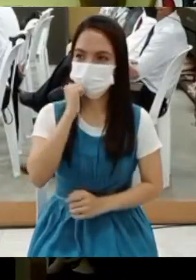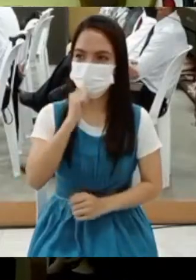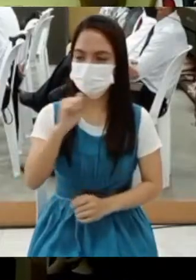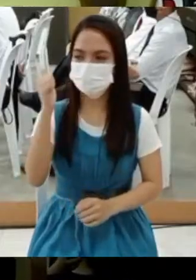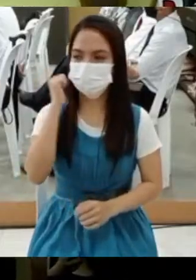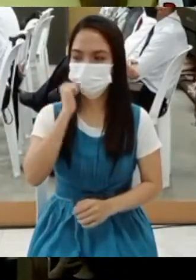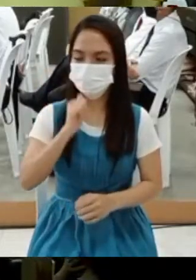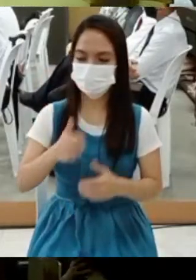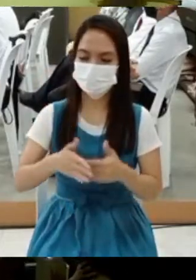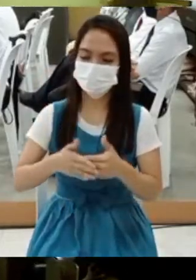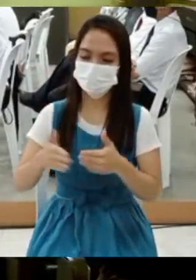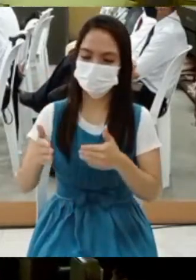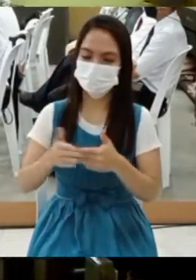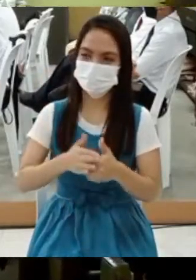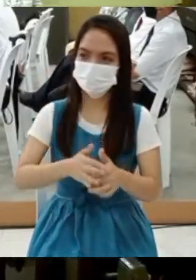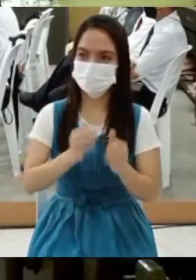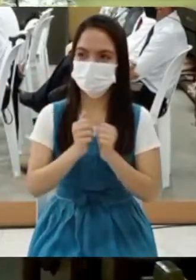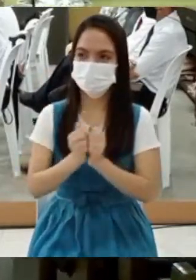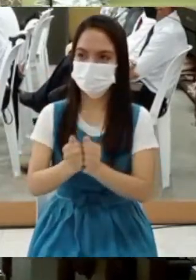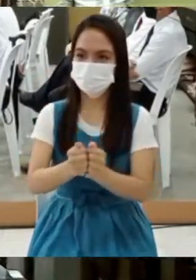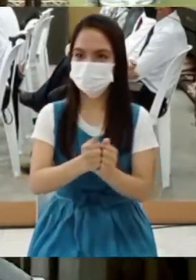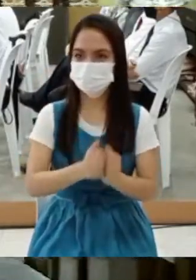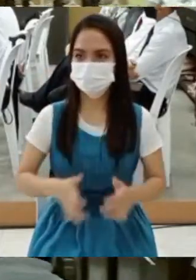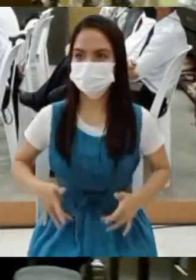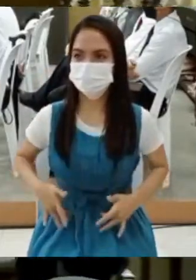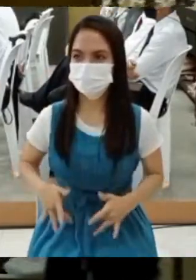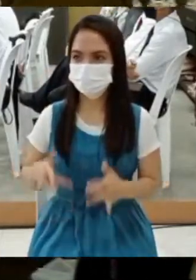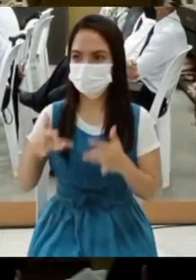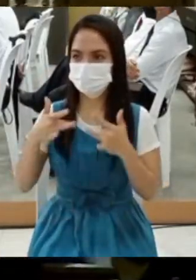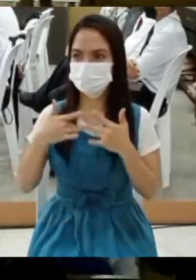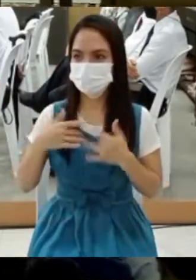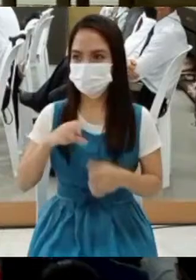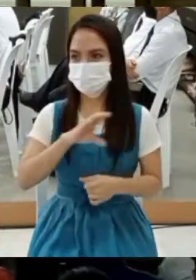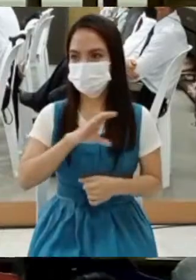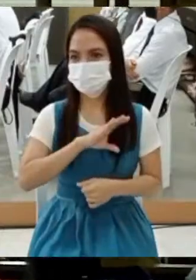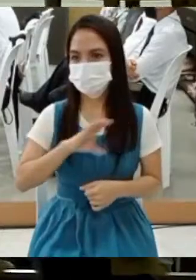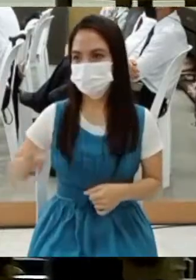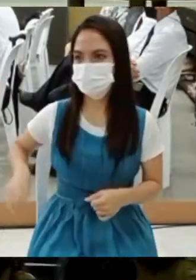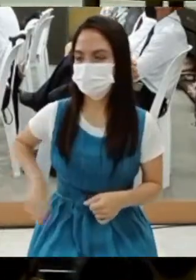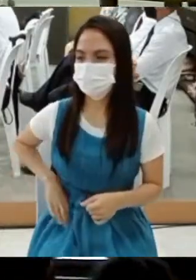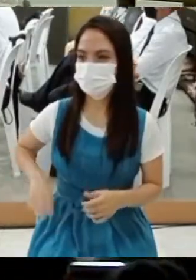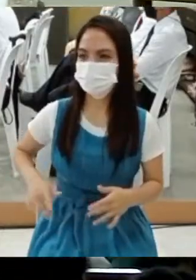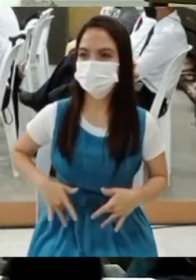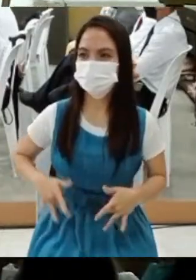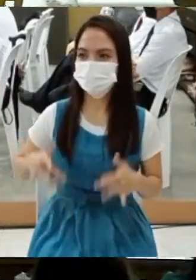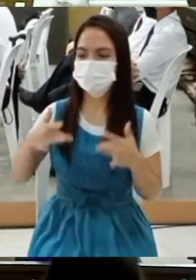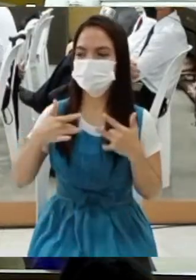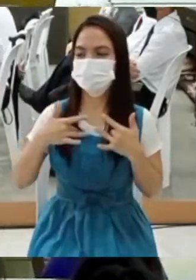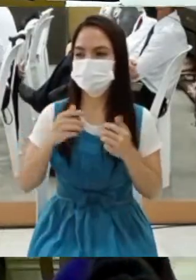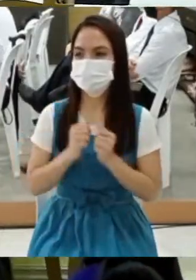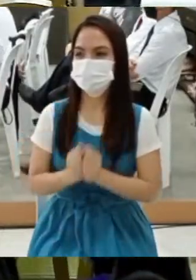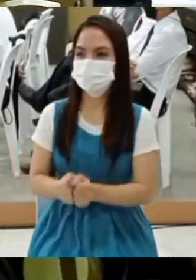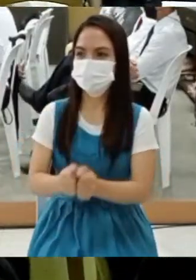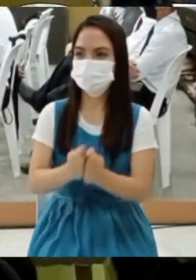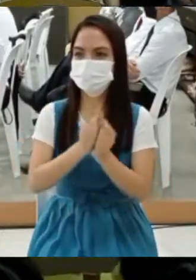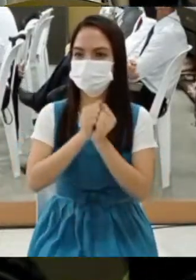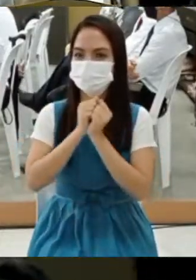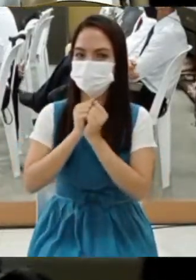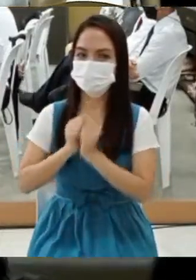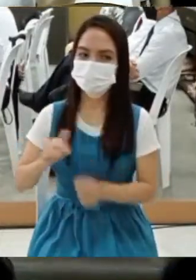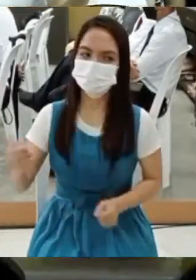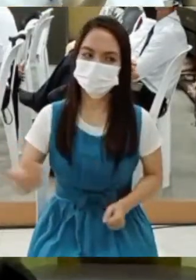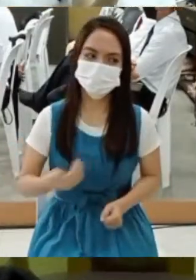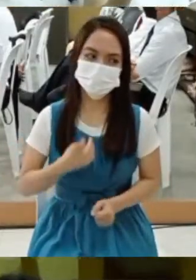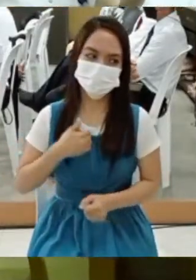at kapisan. Buhay! Buhay! Buhay si Kristo'y nabubuhay, kasama ko